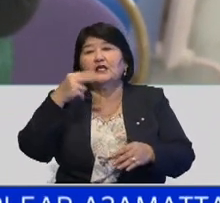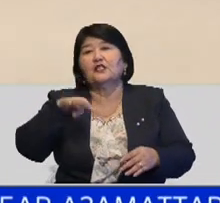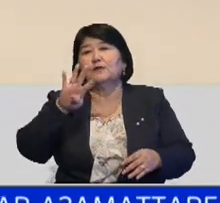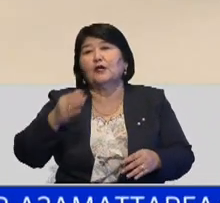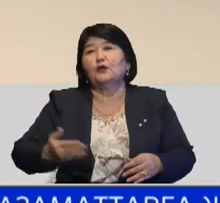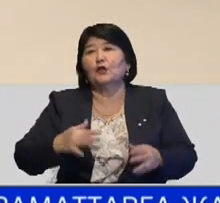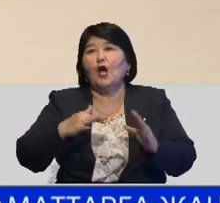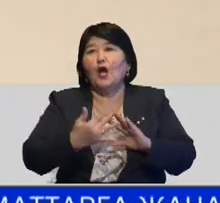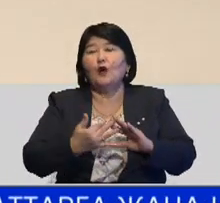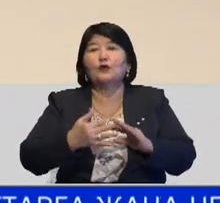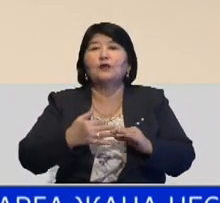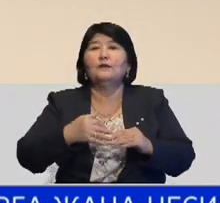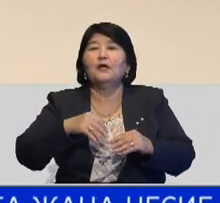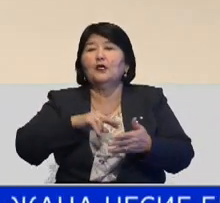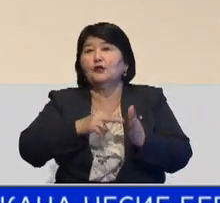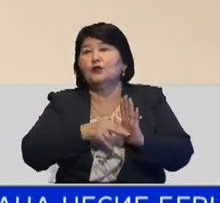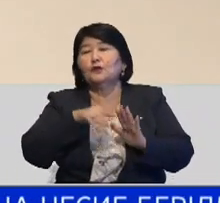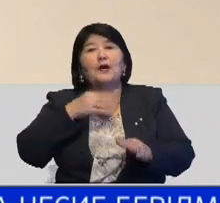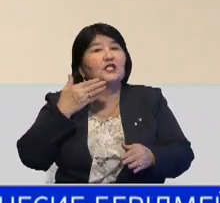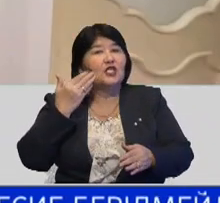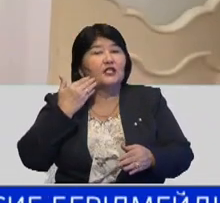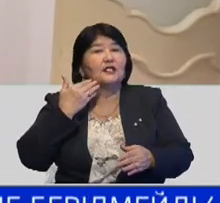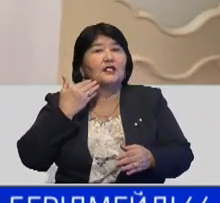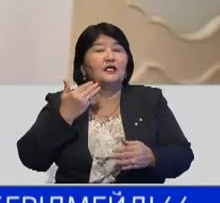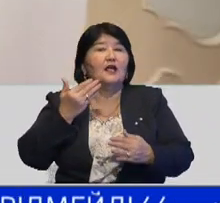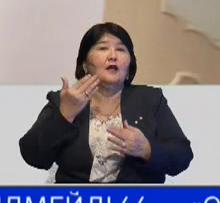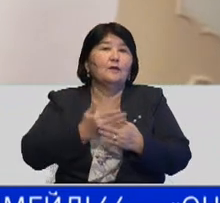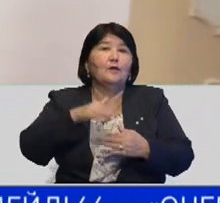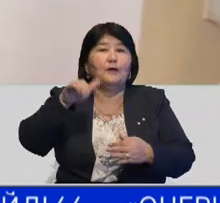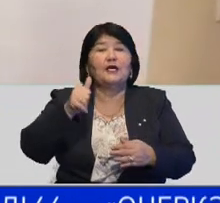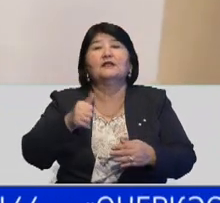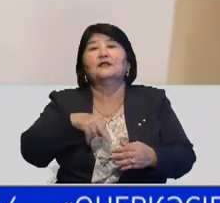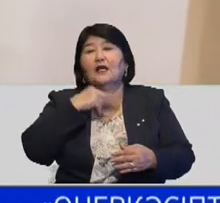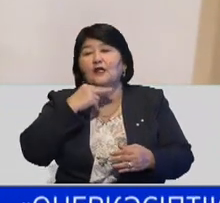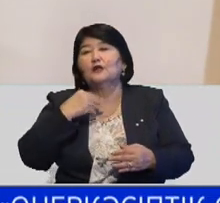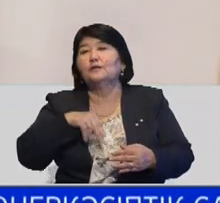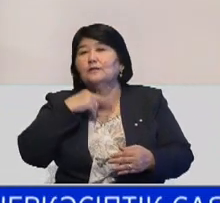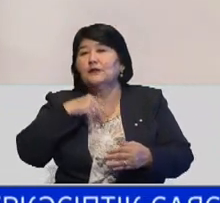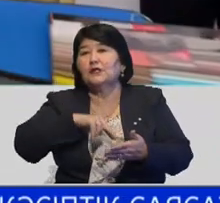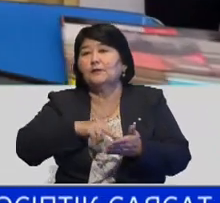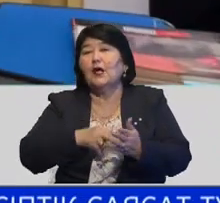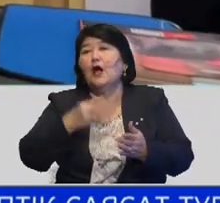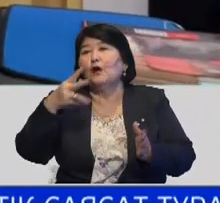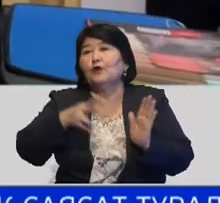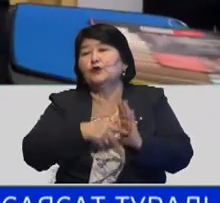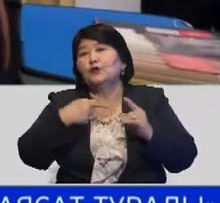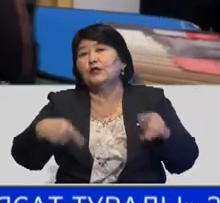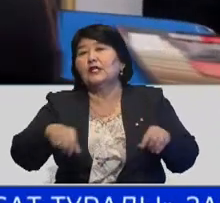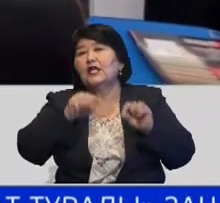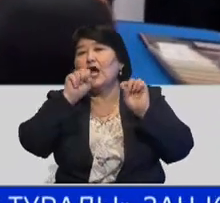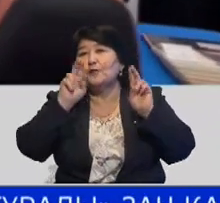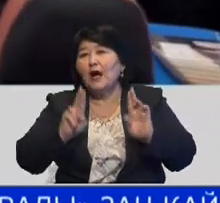тұрғын ауыл аманаты жобасы бойынша жеңілдетілген пайызбен несие алып, бизнеске бет бұрды. Ал 138 аралдық түрлі бағдарламалар